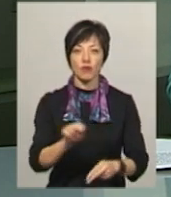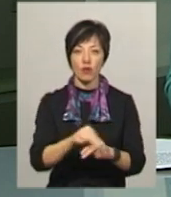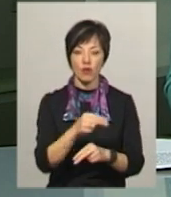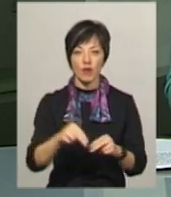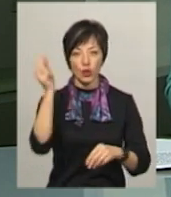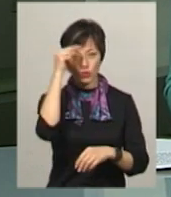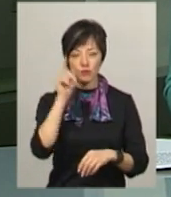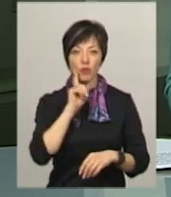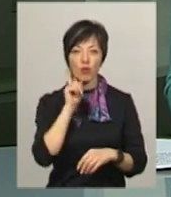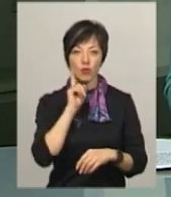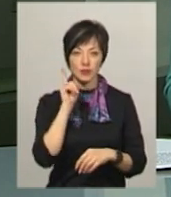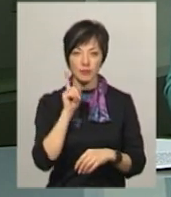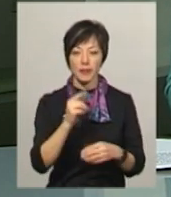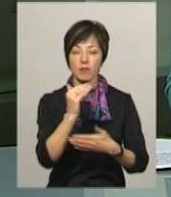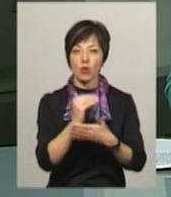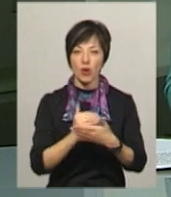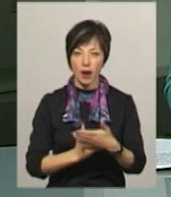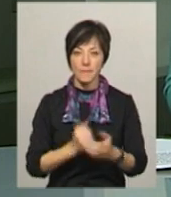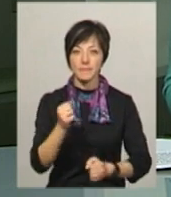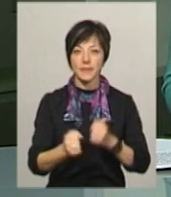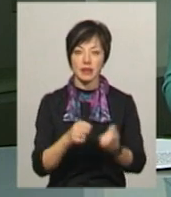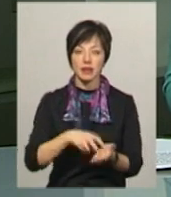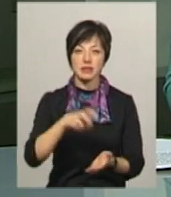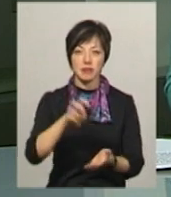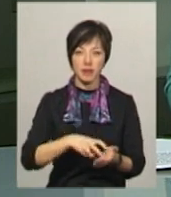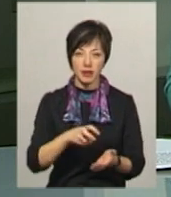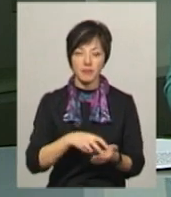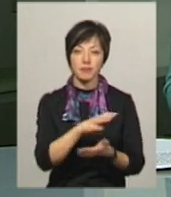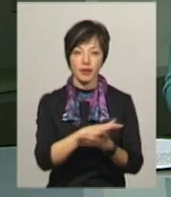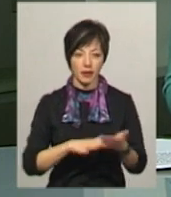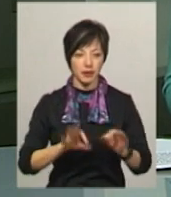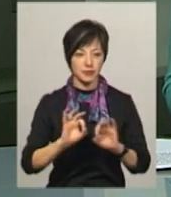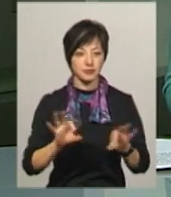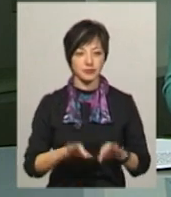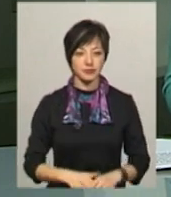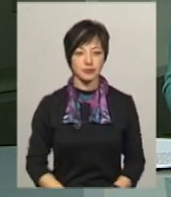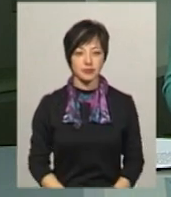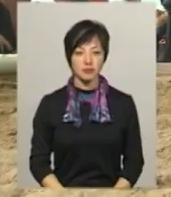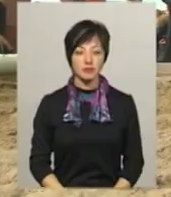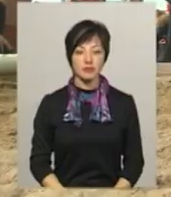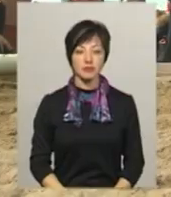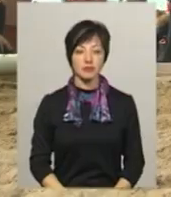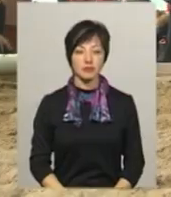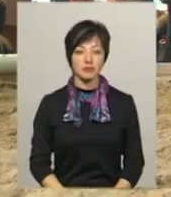виховання учнівської молоді. У програмі – біг та стрибки. Світлана Поробок розкаже більше.